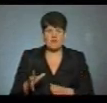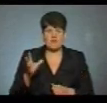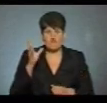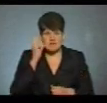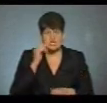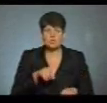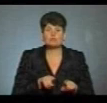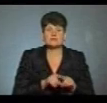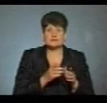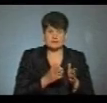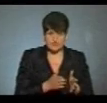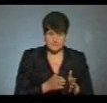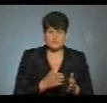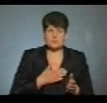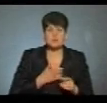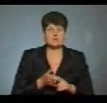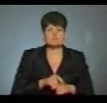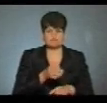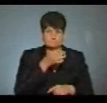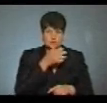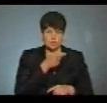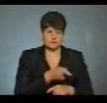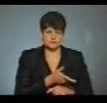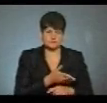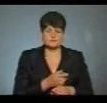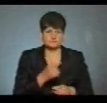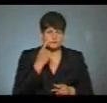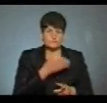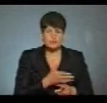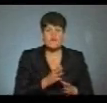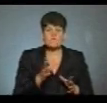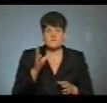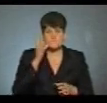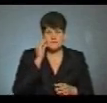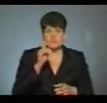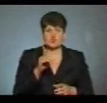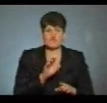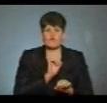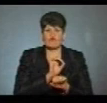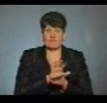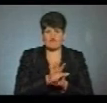Вважають так, ну, принаймні, мені дуже імпонує оця гіпотеза. Вважають, що вірус